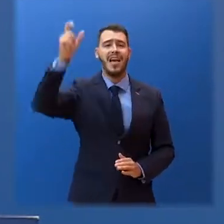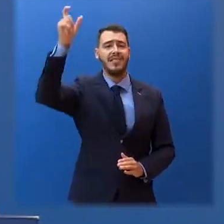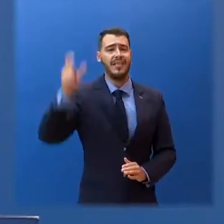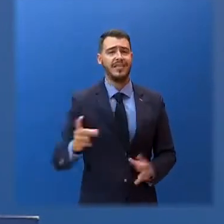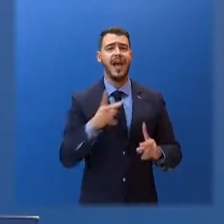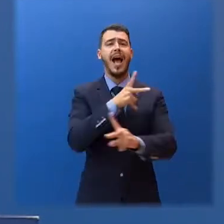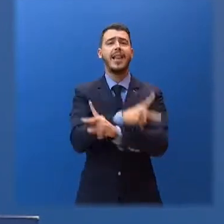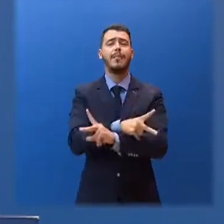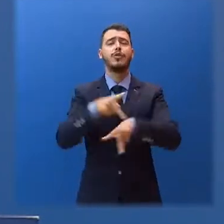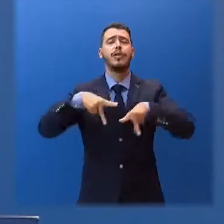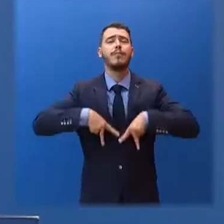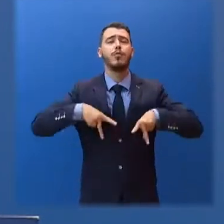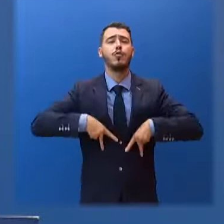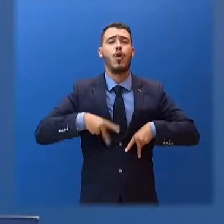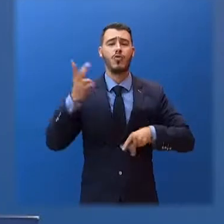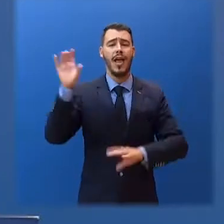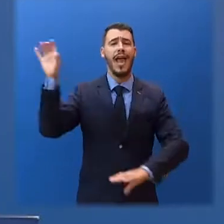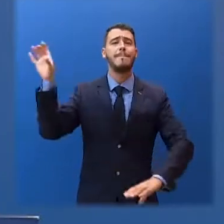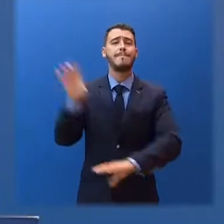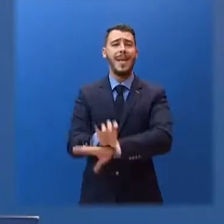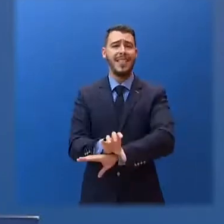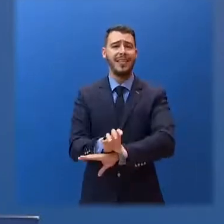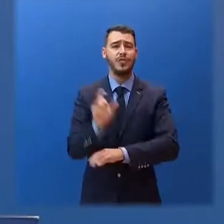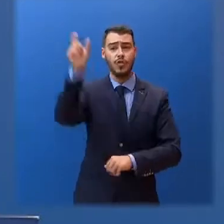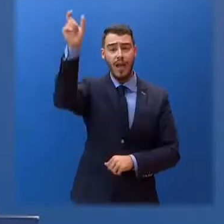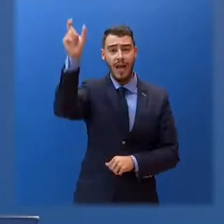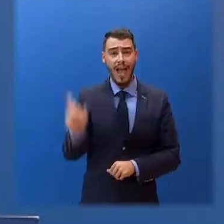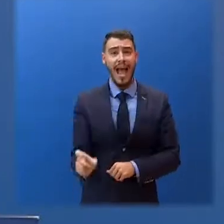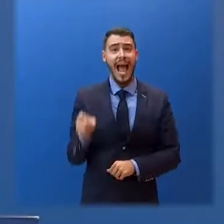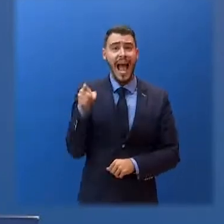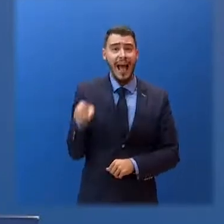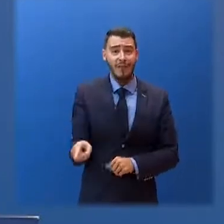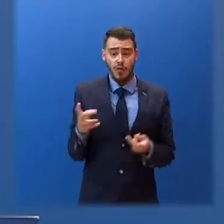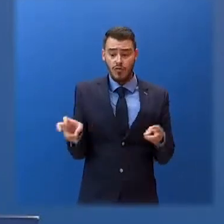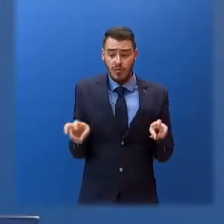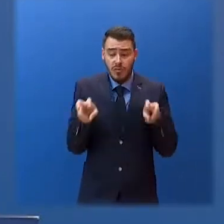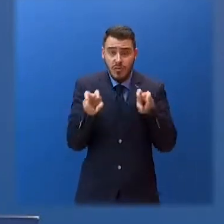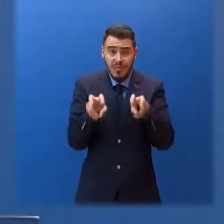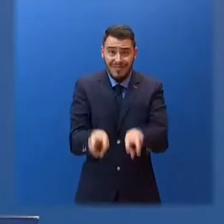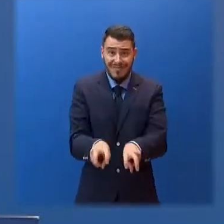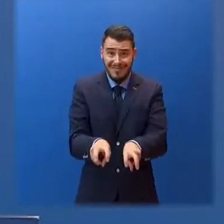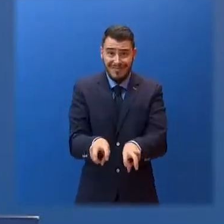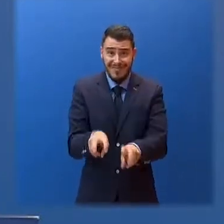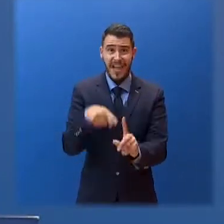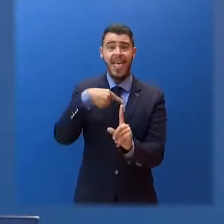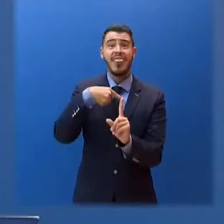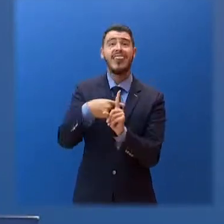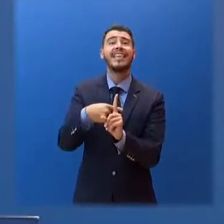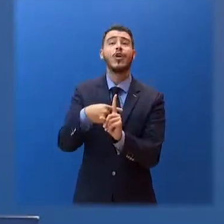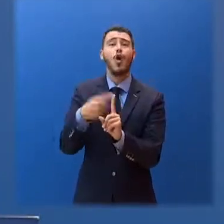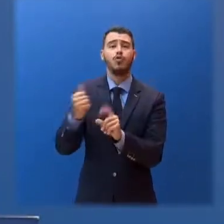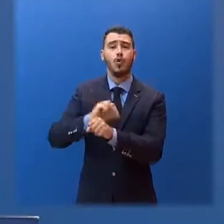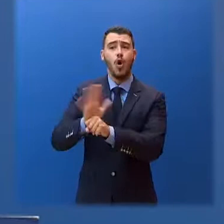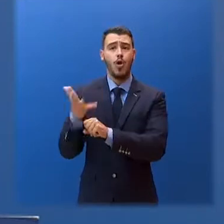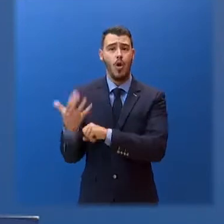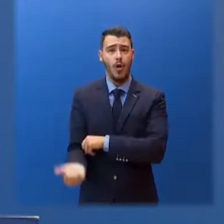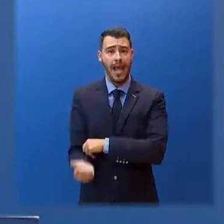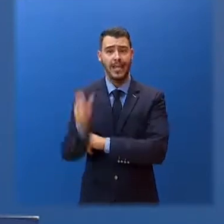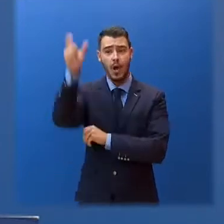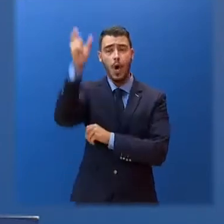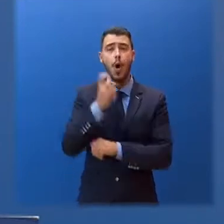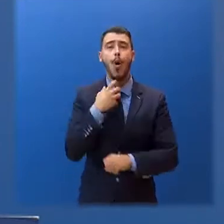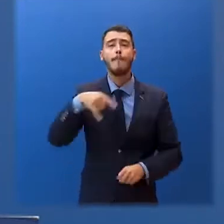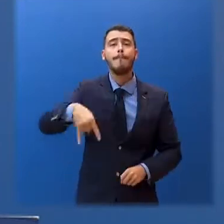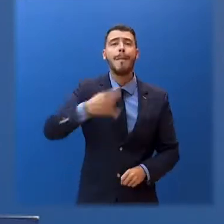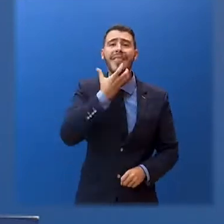αναπληρωτή Υπουργού Επενδύσεων και Ανάπτυξης, που καθόταν δίπλα σε άνθρωπο που ήταν θετικός με τον κορονοϊό και τελικά το δικό του τεστ βγήκε αρνητικό, δείχνει ότι η